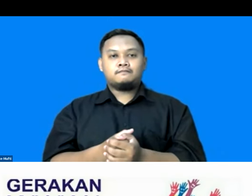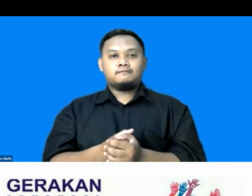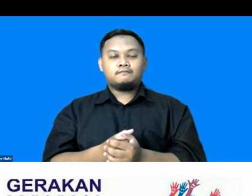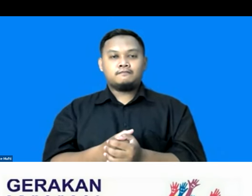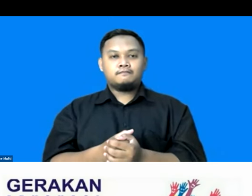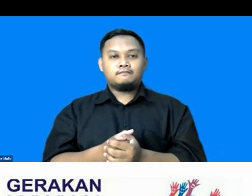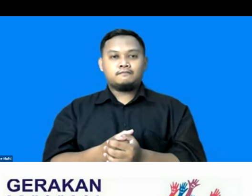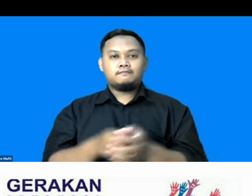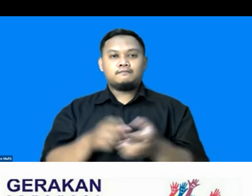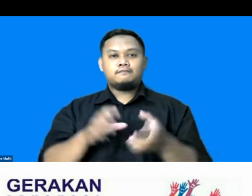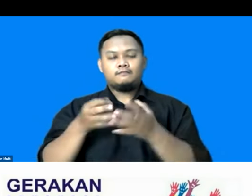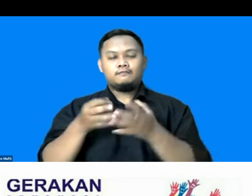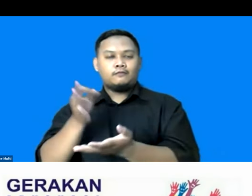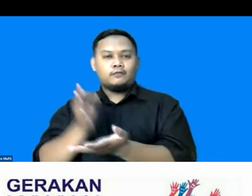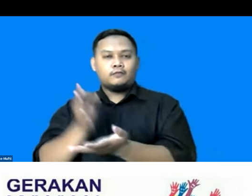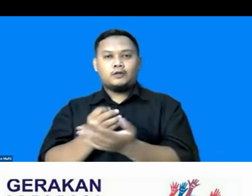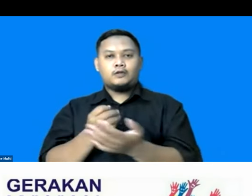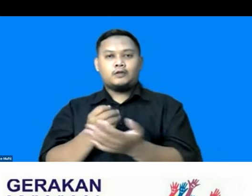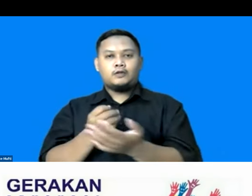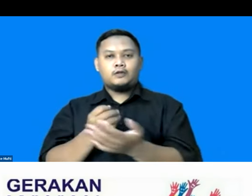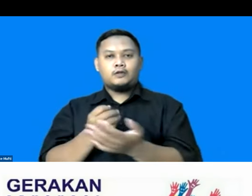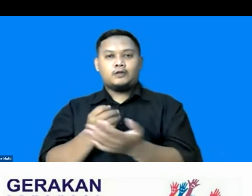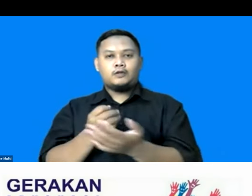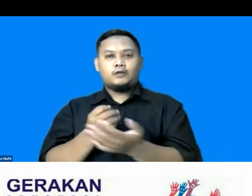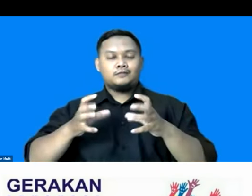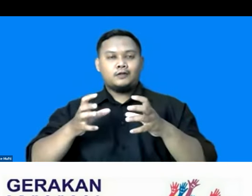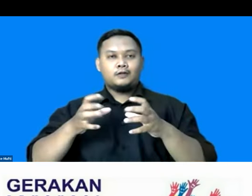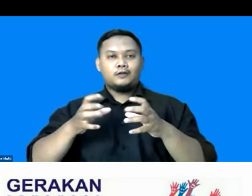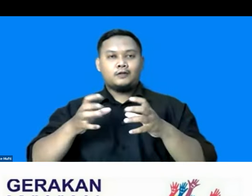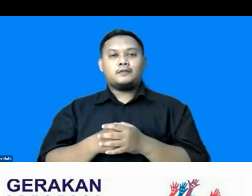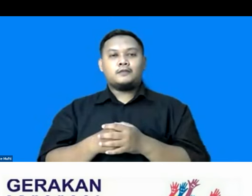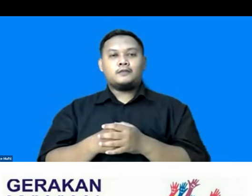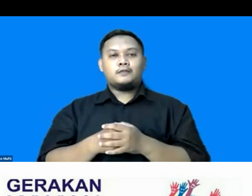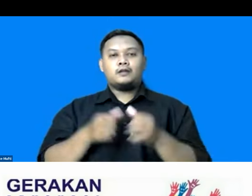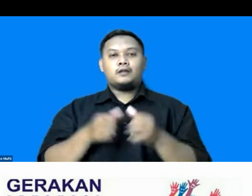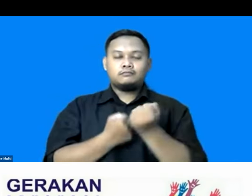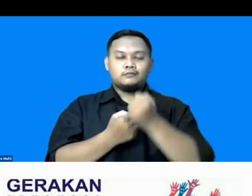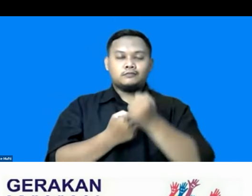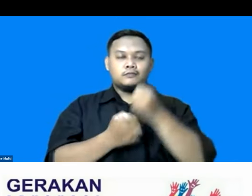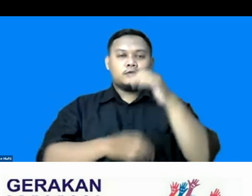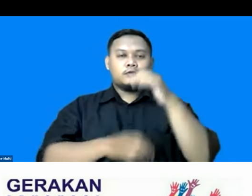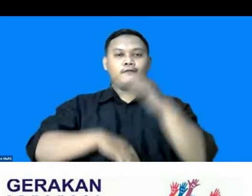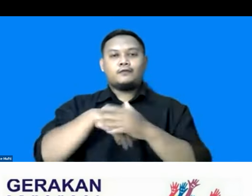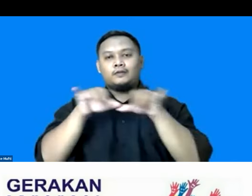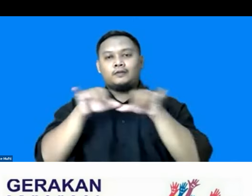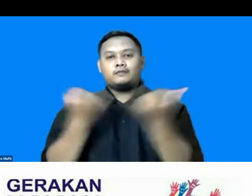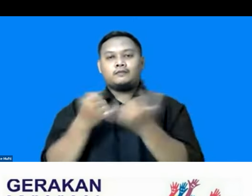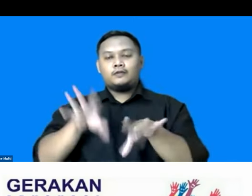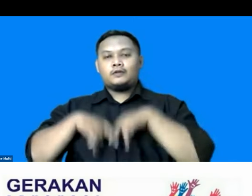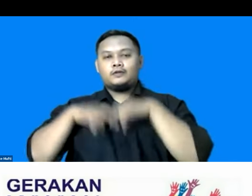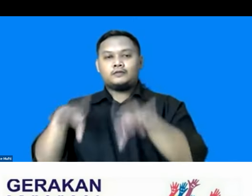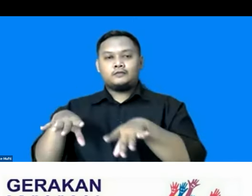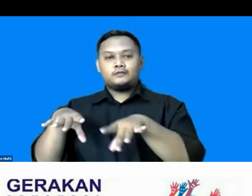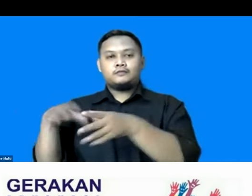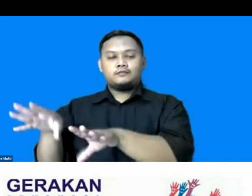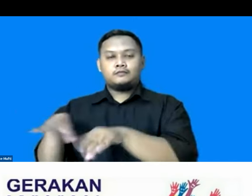Engineering Faculty the Queensland University of Technology dengan dukungan penuh dari beasiswa Australia Awards, meraih gelar